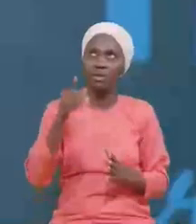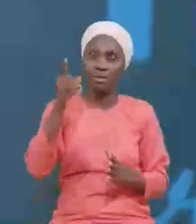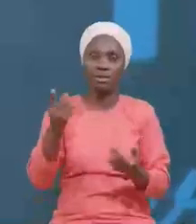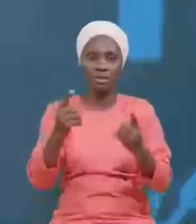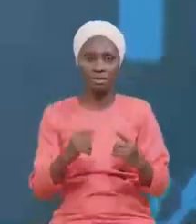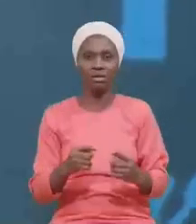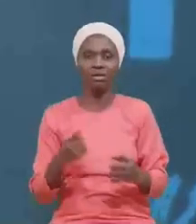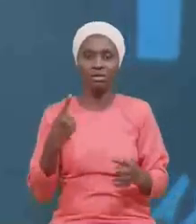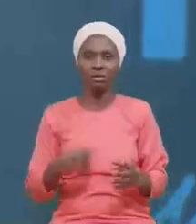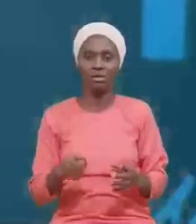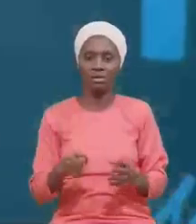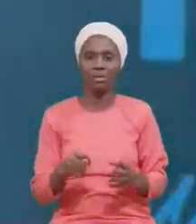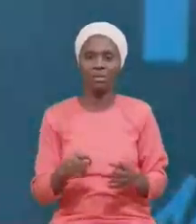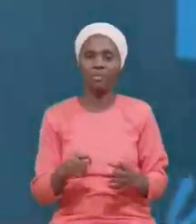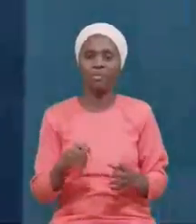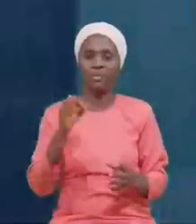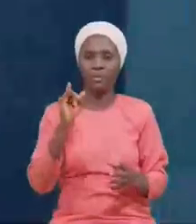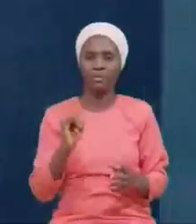présente l'intercesseur